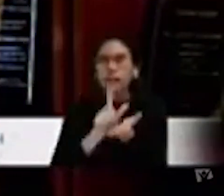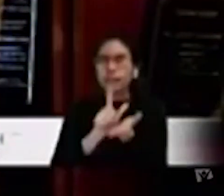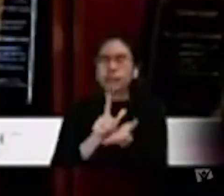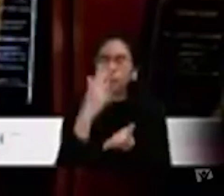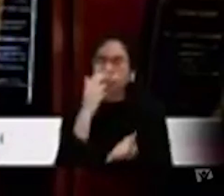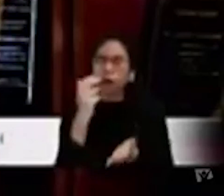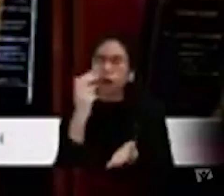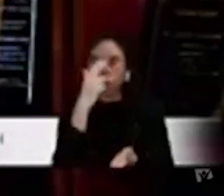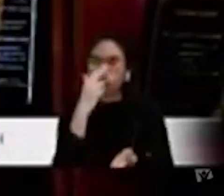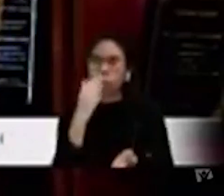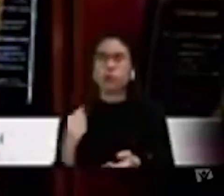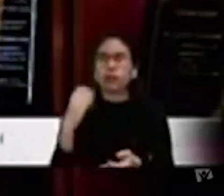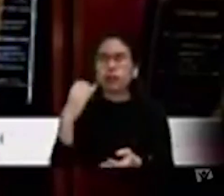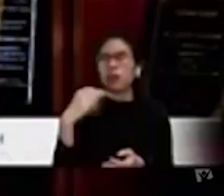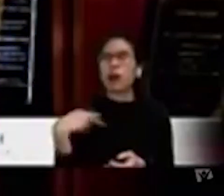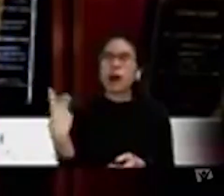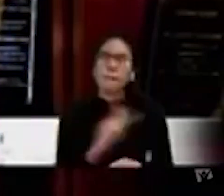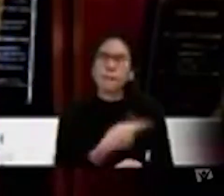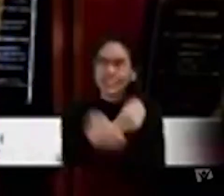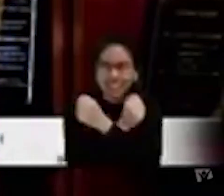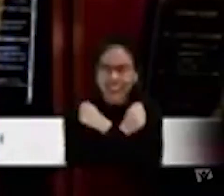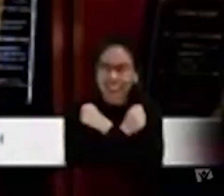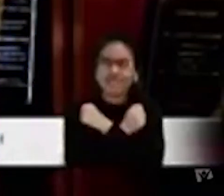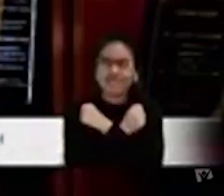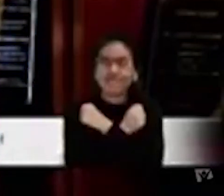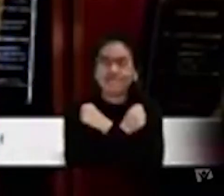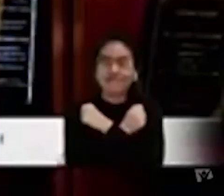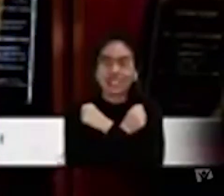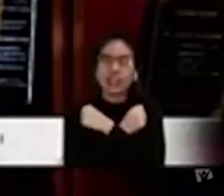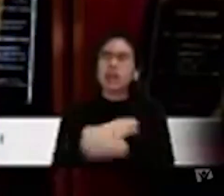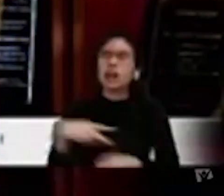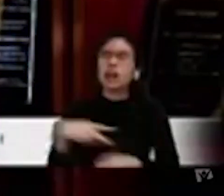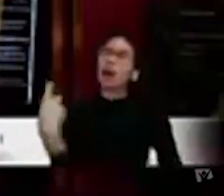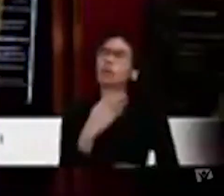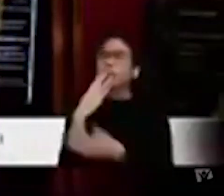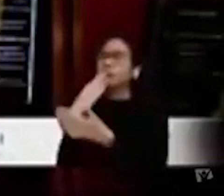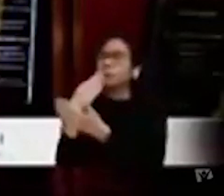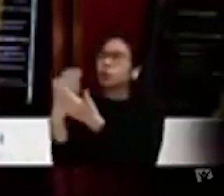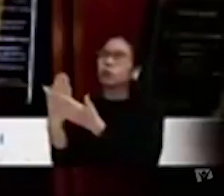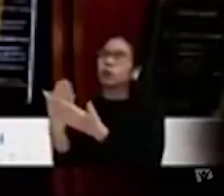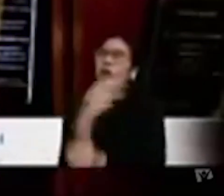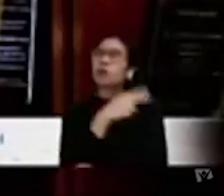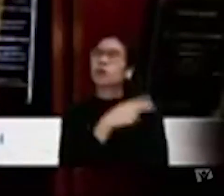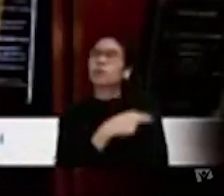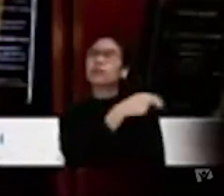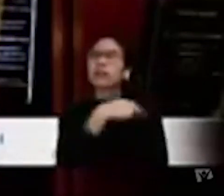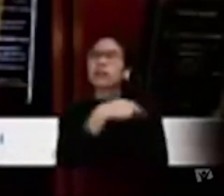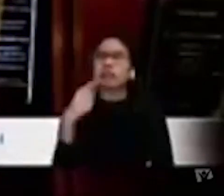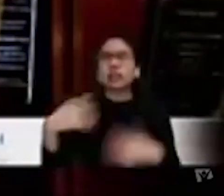ini. Kami mengucap syukur, ya Tuhan, rumah sakit ini sudah berjalan 70